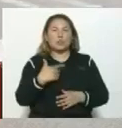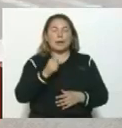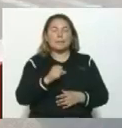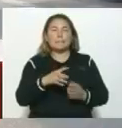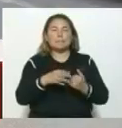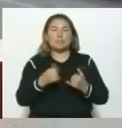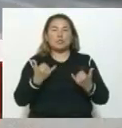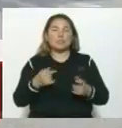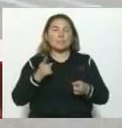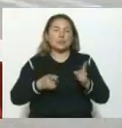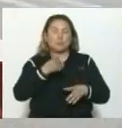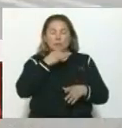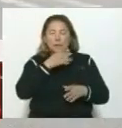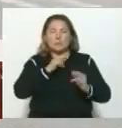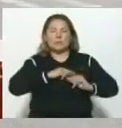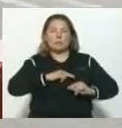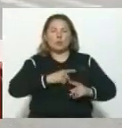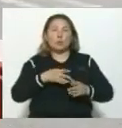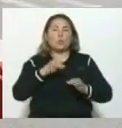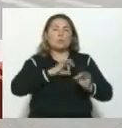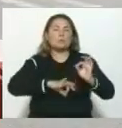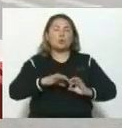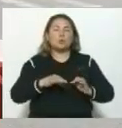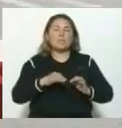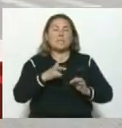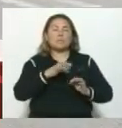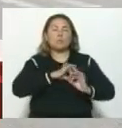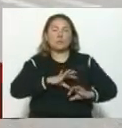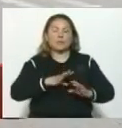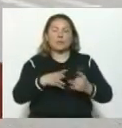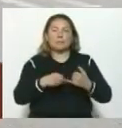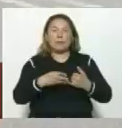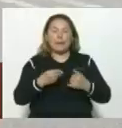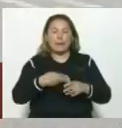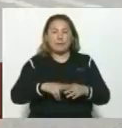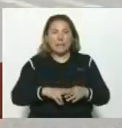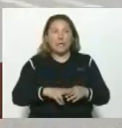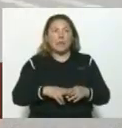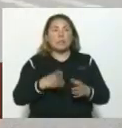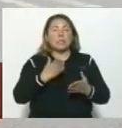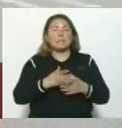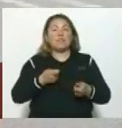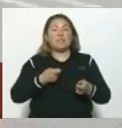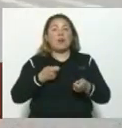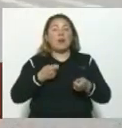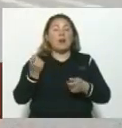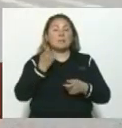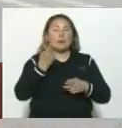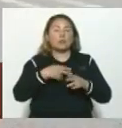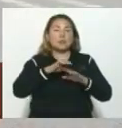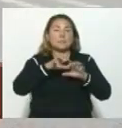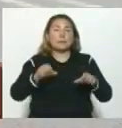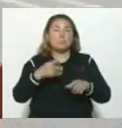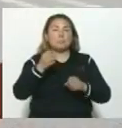земли в настоящее время ведётся работа по неиспользуемым участкам на территории вокруг города и внутри него есть владельцы которые заняли участки